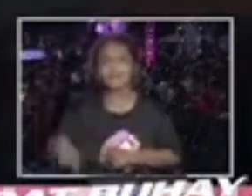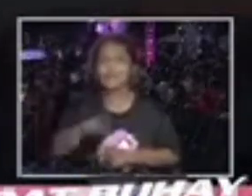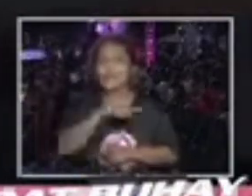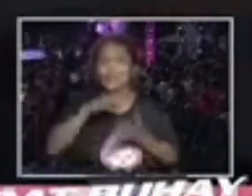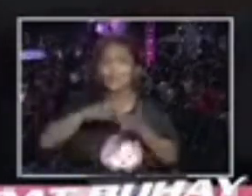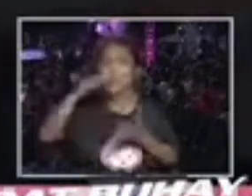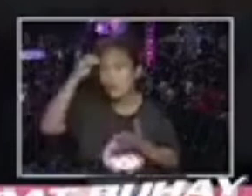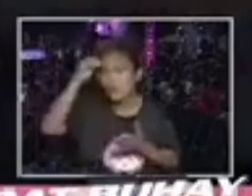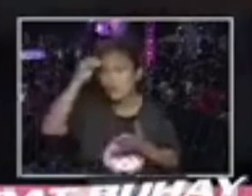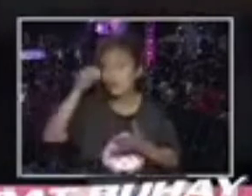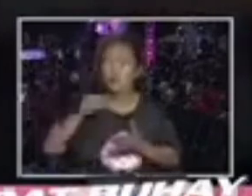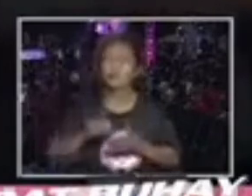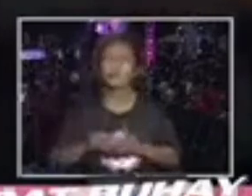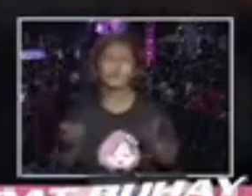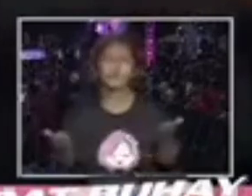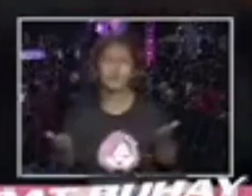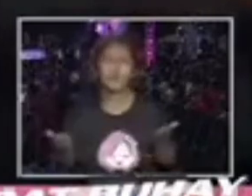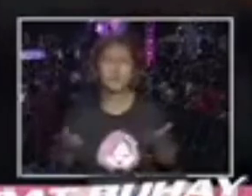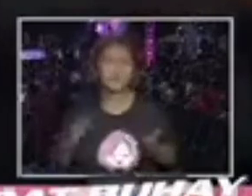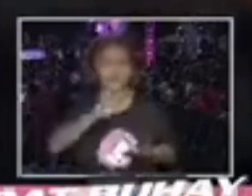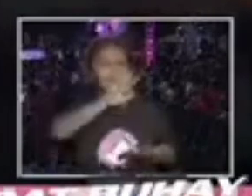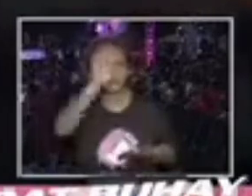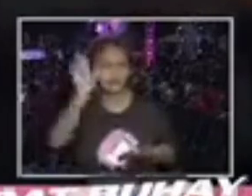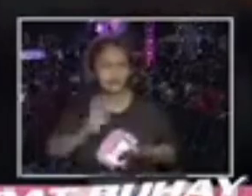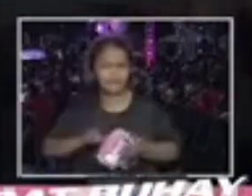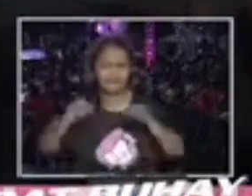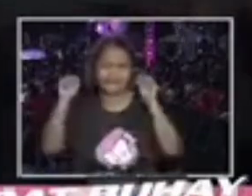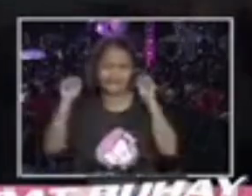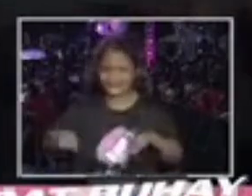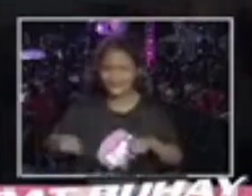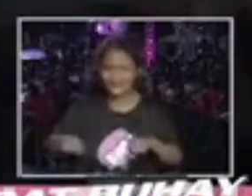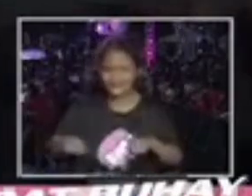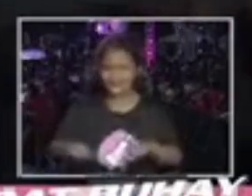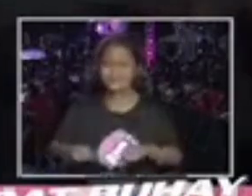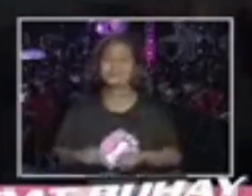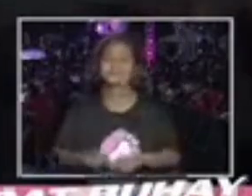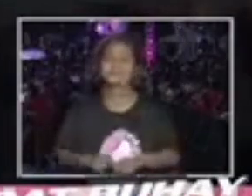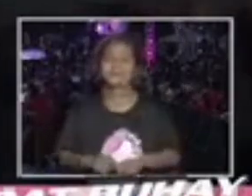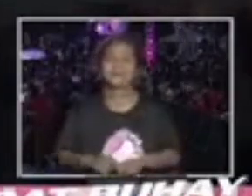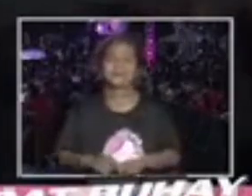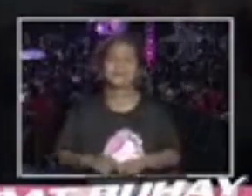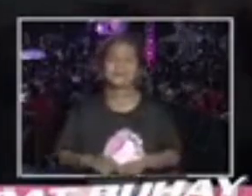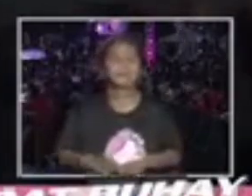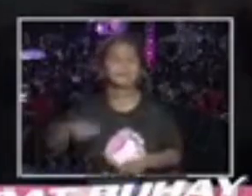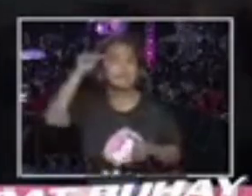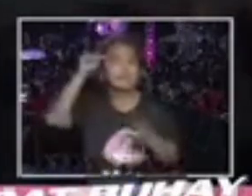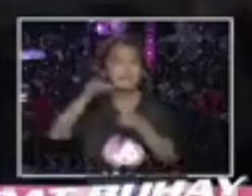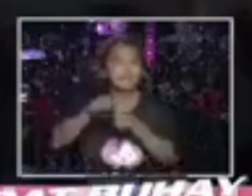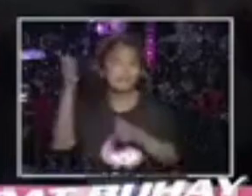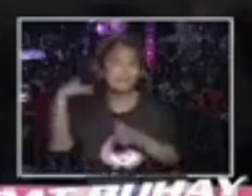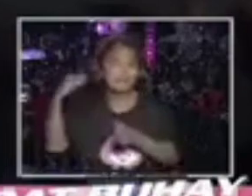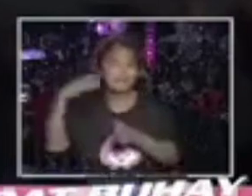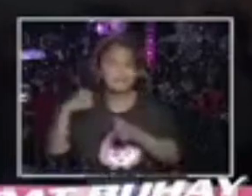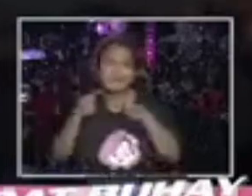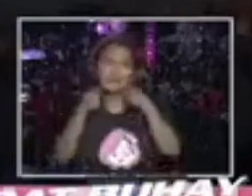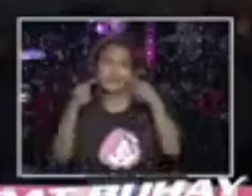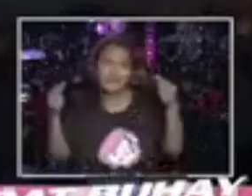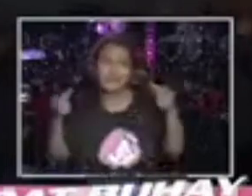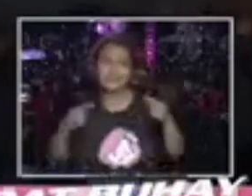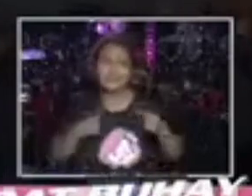Natutunan natin, walang imposible. Noong nagdeklara ako ng